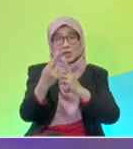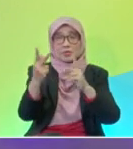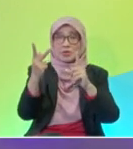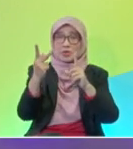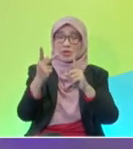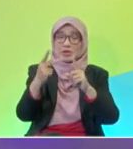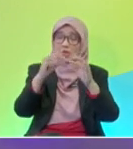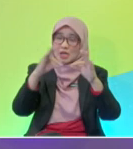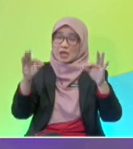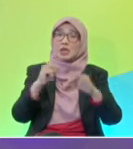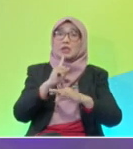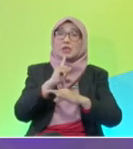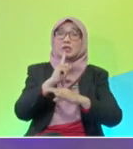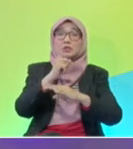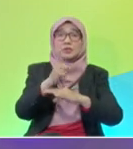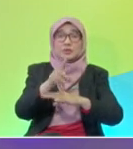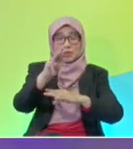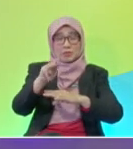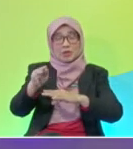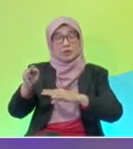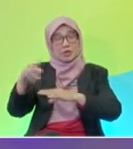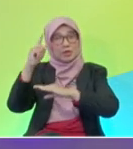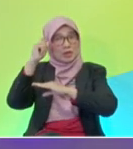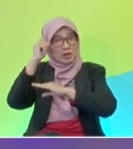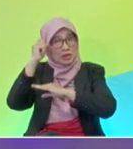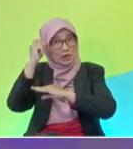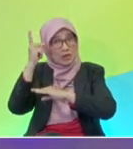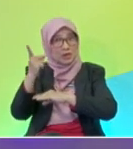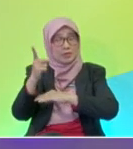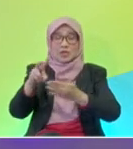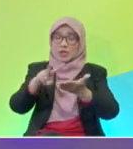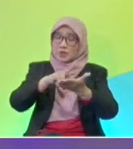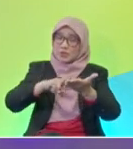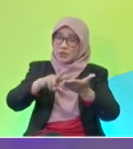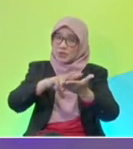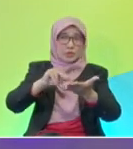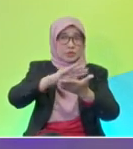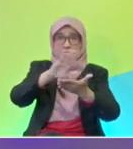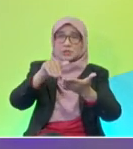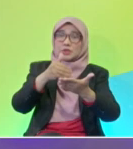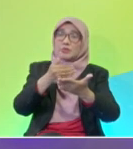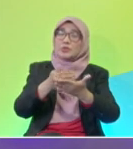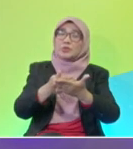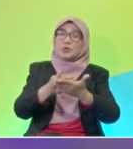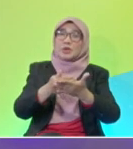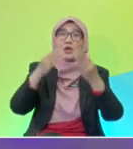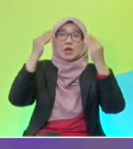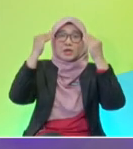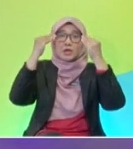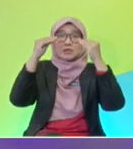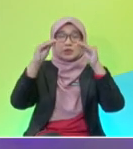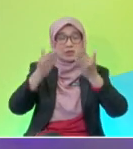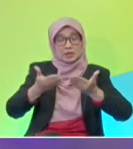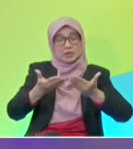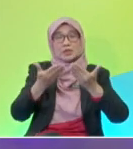berjayalah murid-murid tadi faham melalui bimbingan video yang pertama jadi semua murid Cikgu berikan